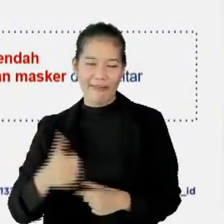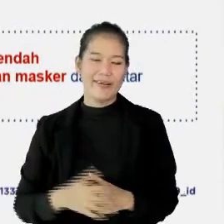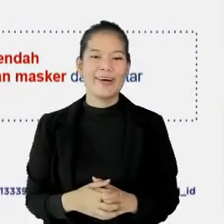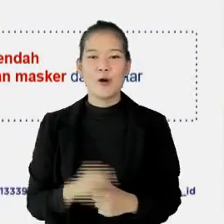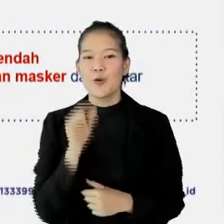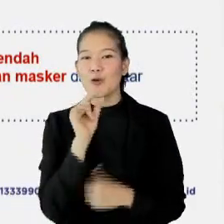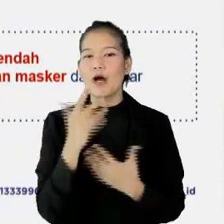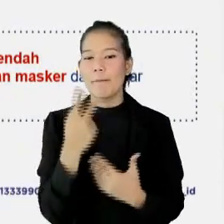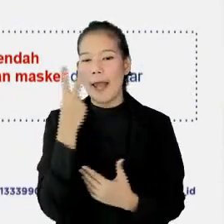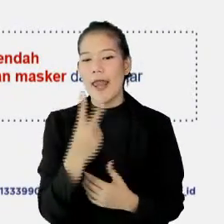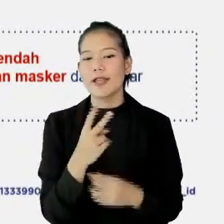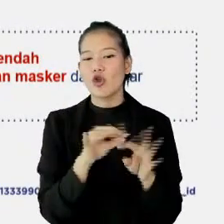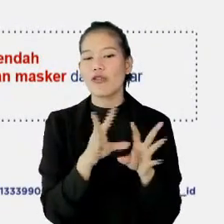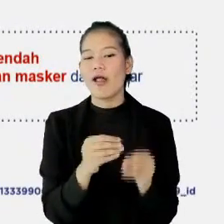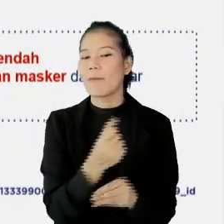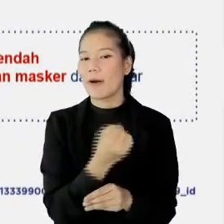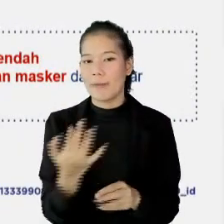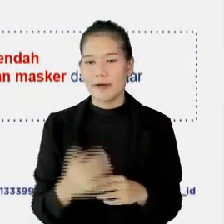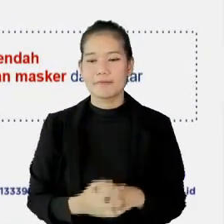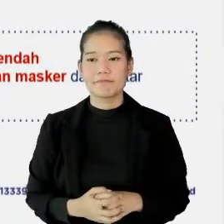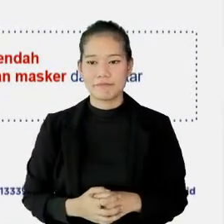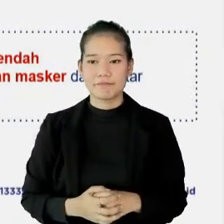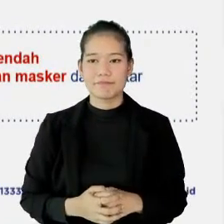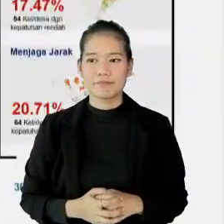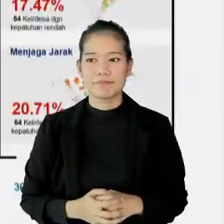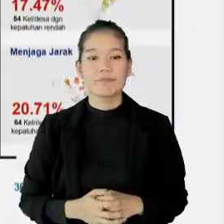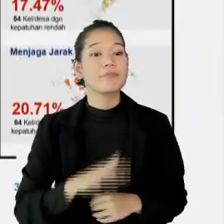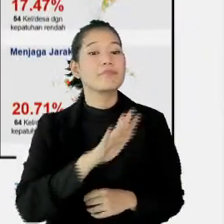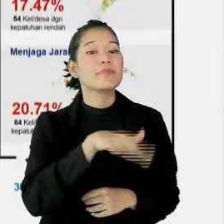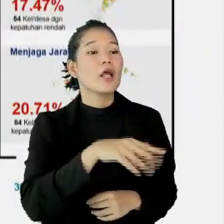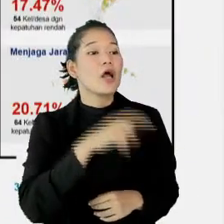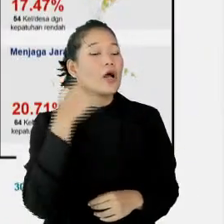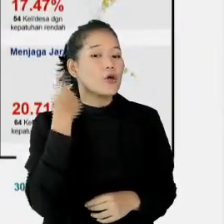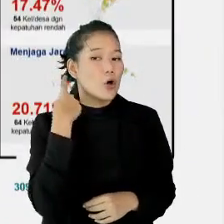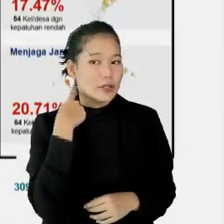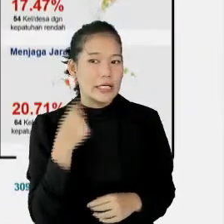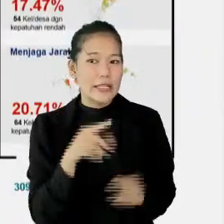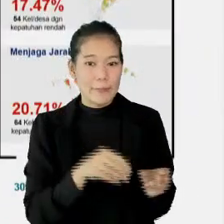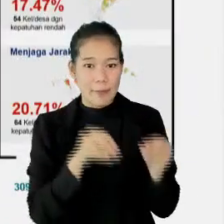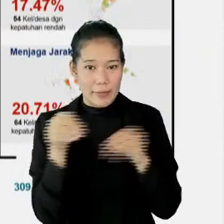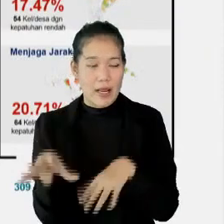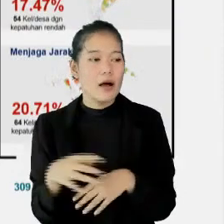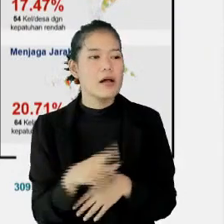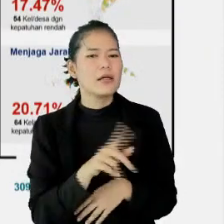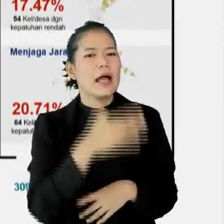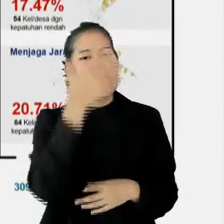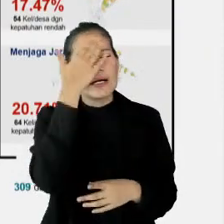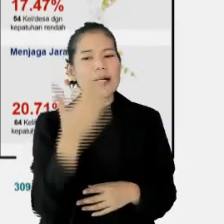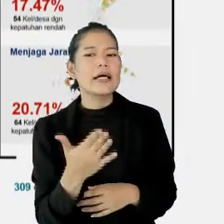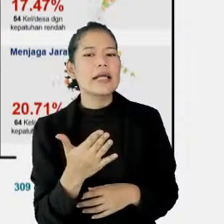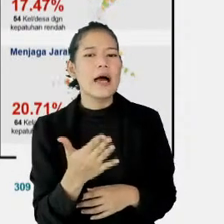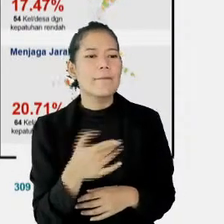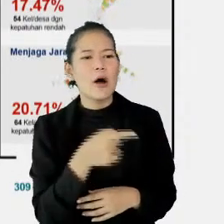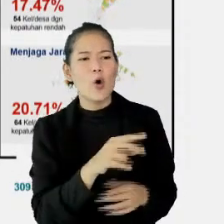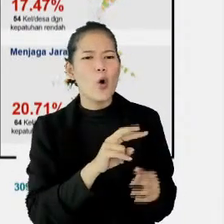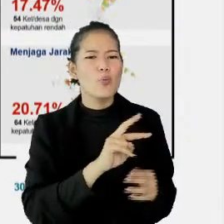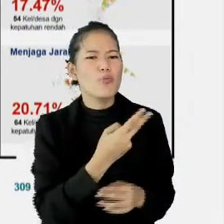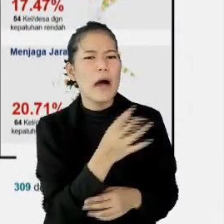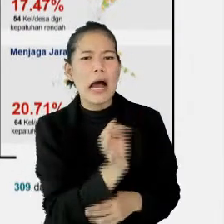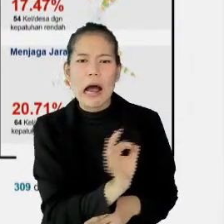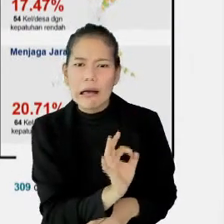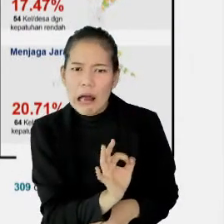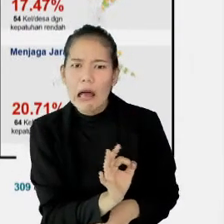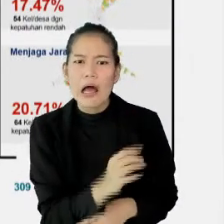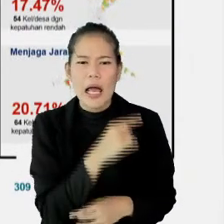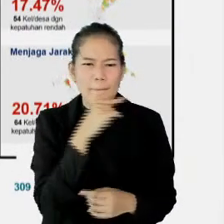bisa kita lihat angkanya. Slide selanjutnya. Dokter Dewi, sambil pindah ya Dokter Dewi, kenapa tidak ada perubahan ya? Kok